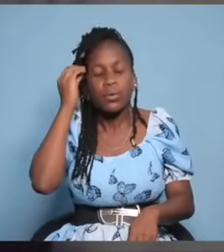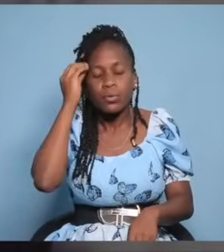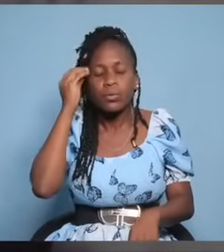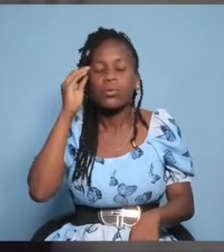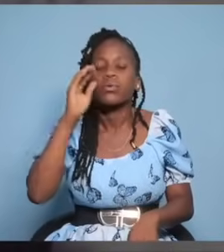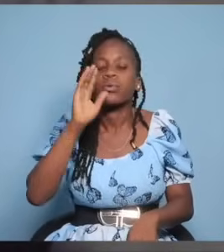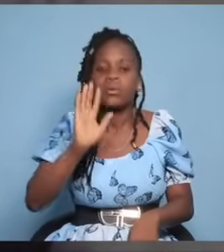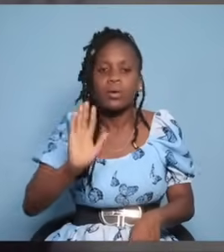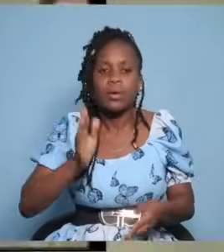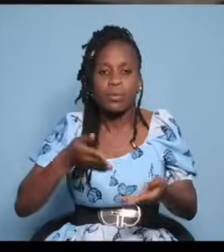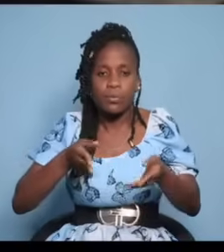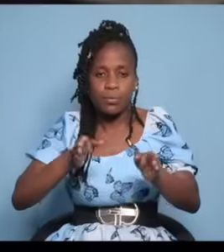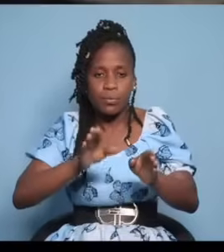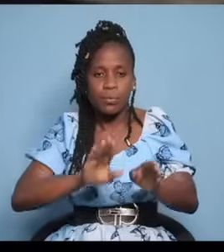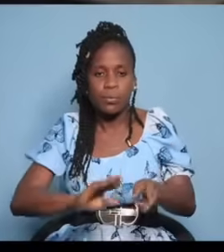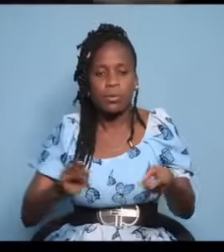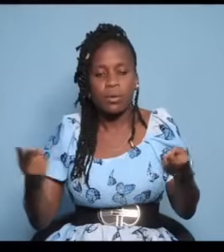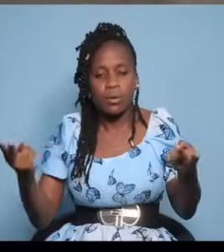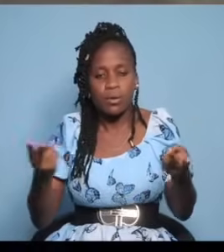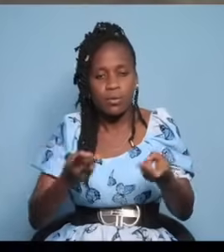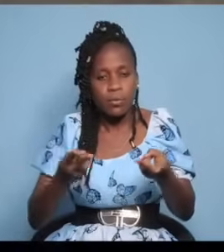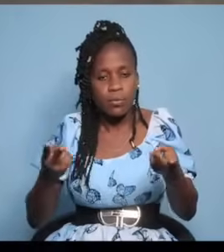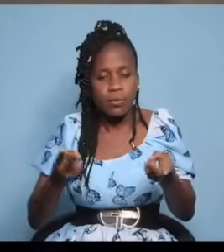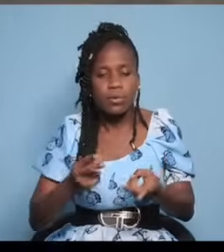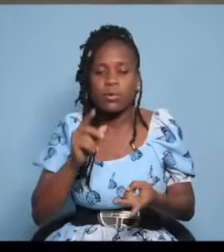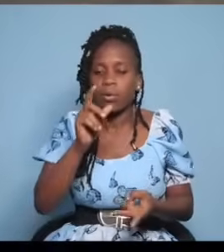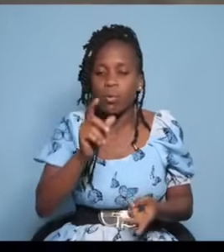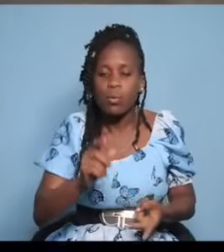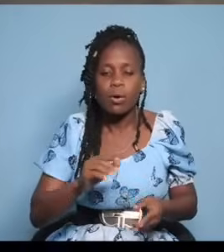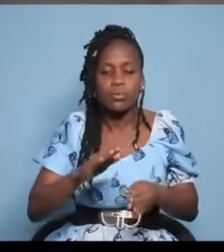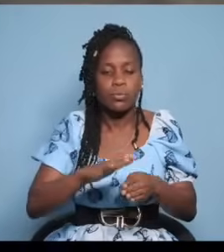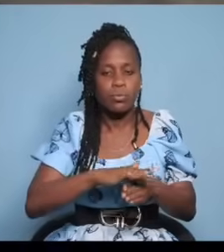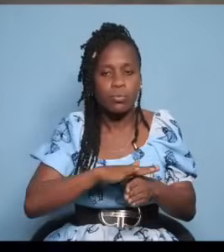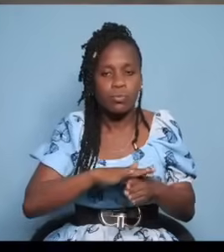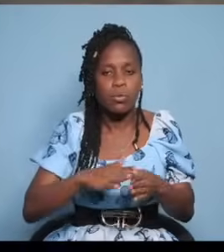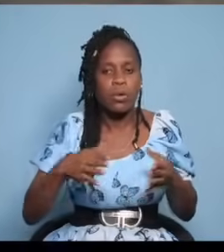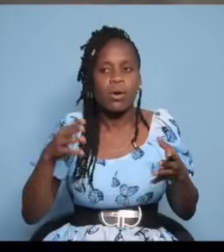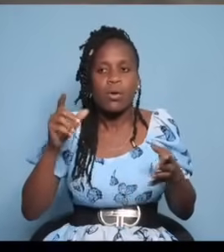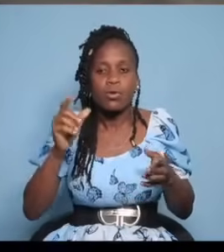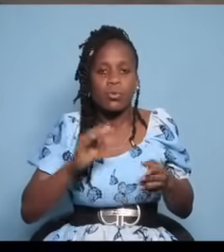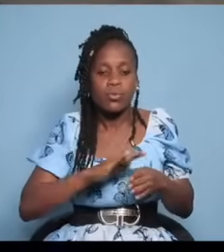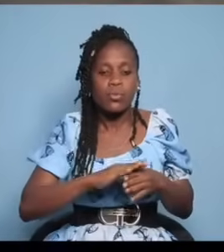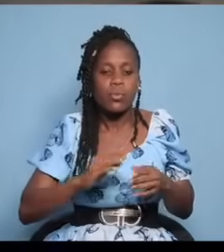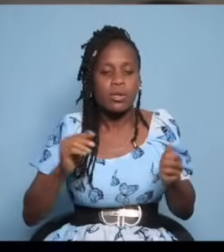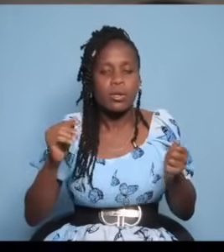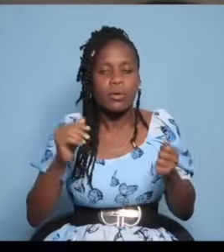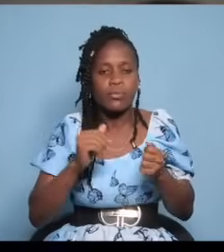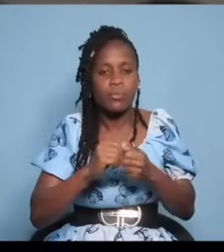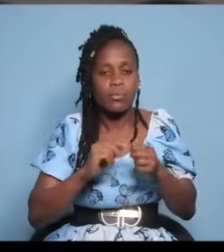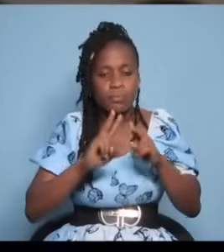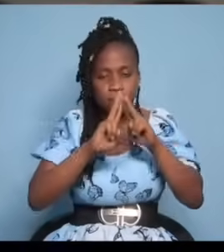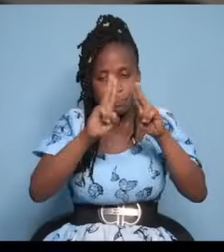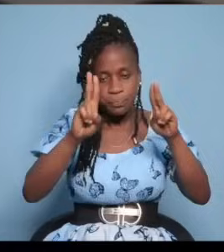wengi wamemfananisha mtu huyu na miongoni mwa watu waliotumiwa na vyombo vya magharibi kama kina